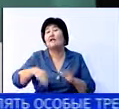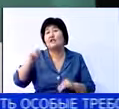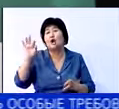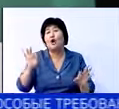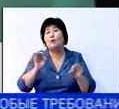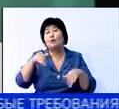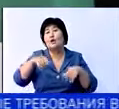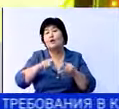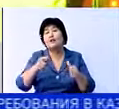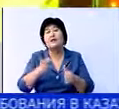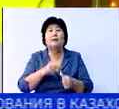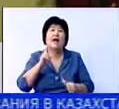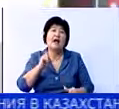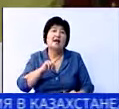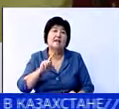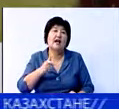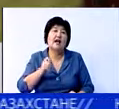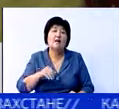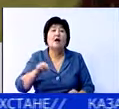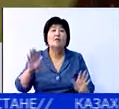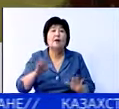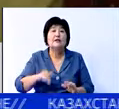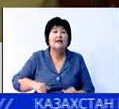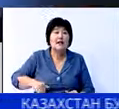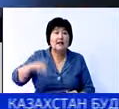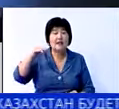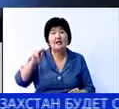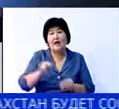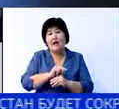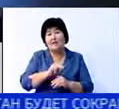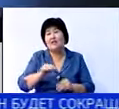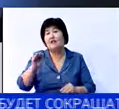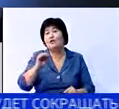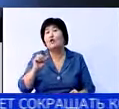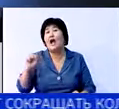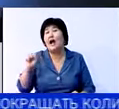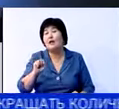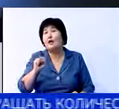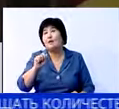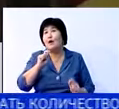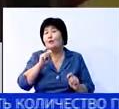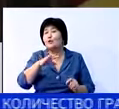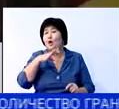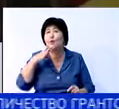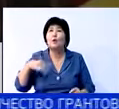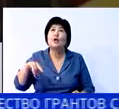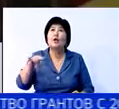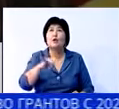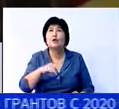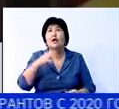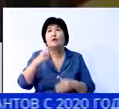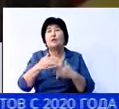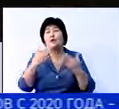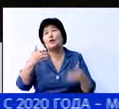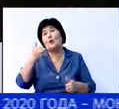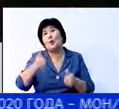музыкального колледжа имени Казангапа. Поет с раннего детства. Воспитанница Фирузы Архынбаевы, призер многих республиканских и